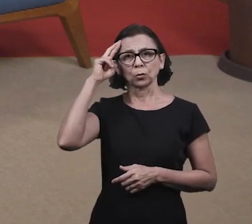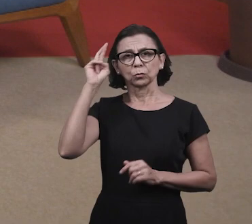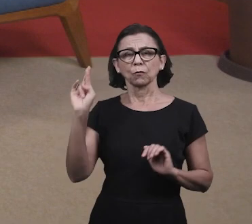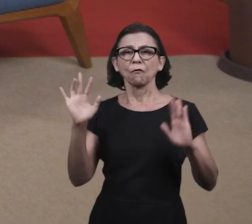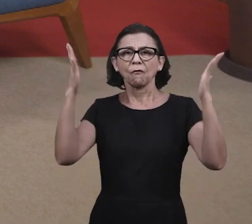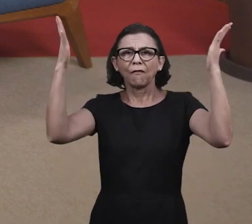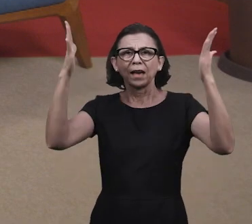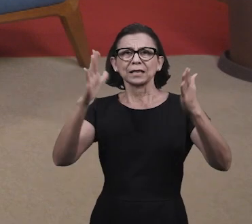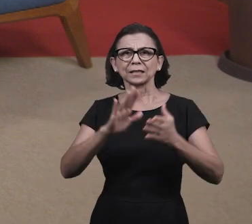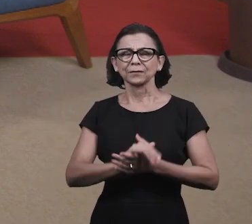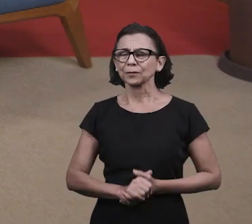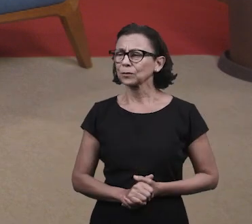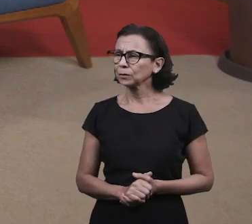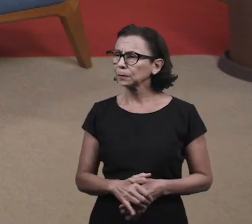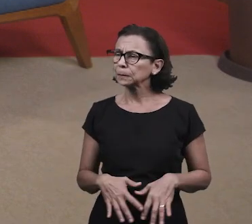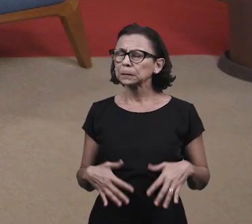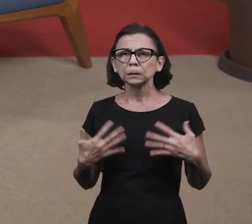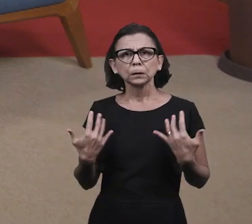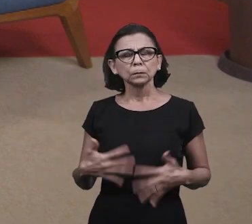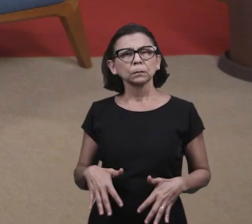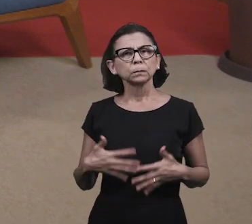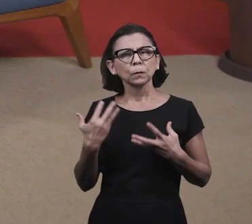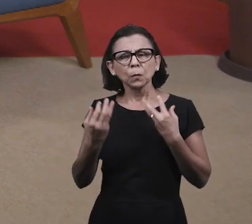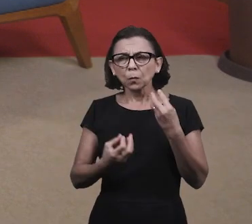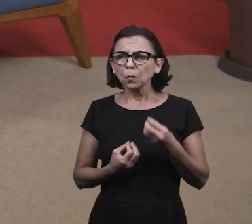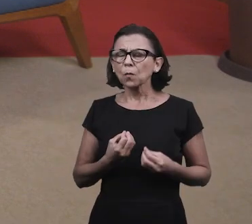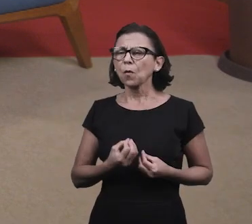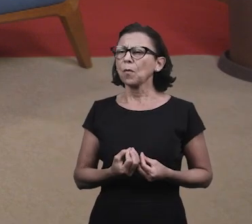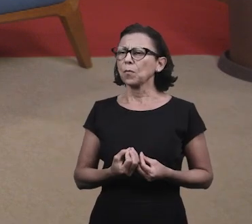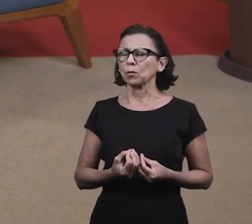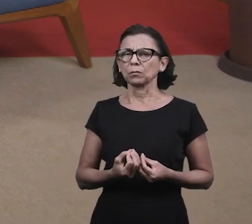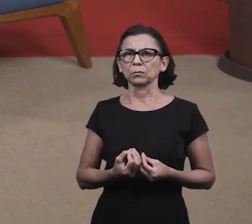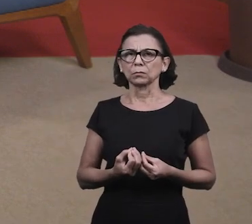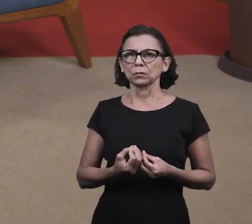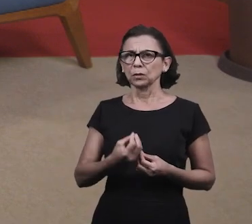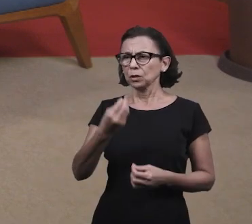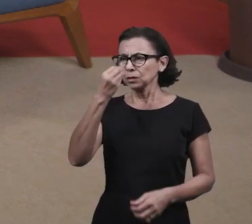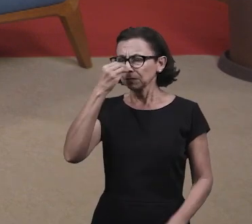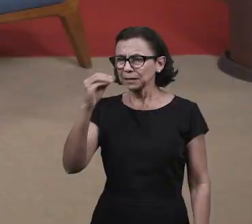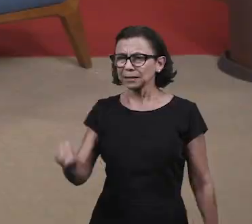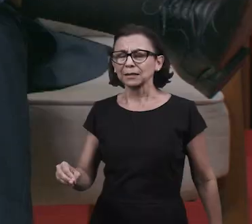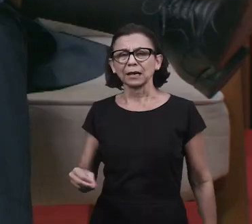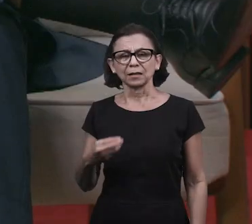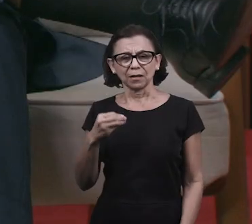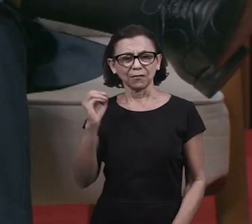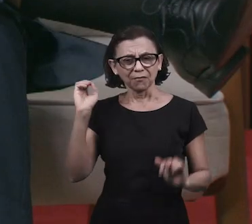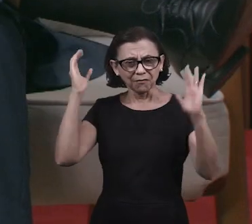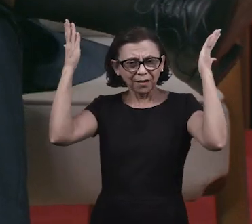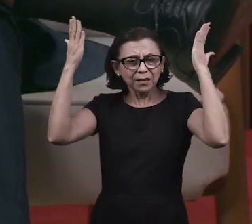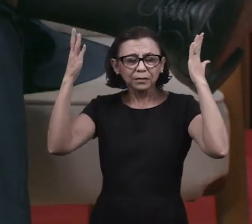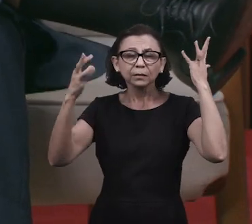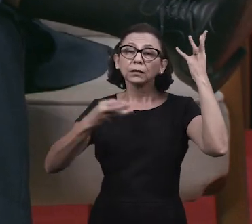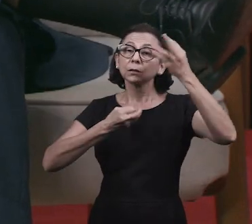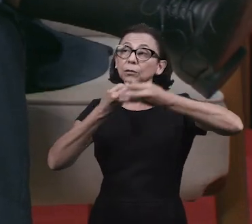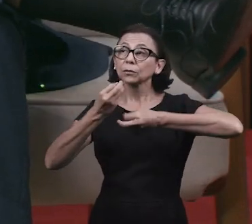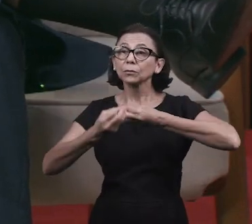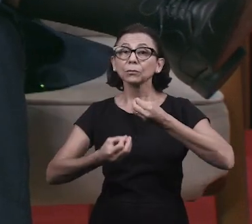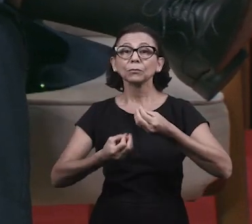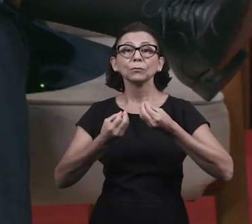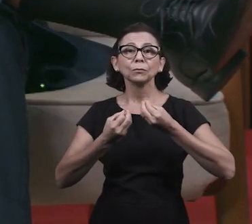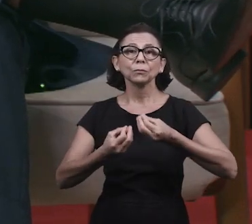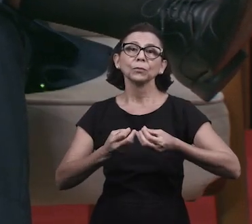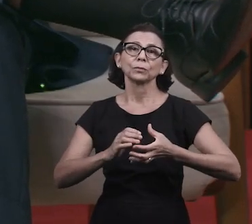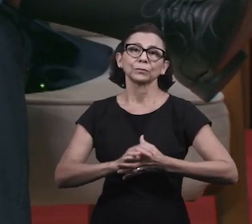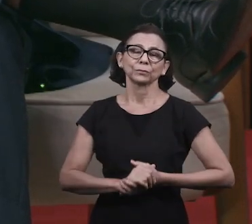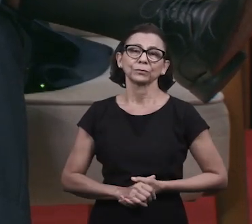indigné? Initialement, il avait posé l'invitation à un groupe de personnes qui ont refusé. Il